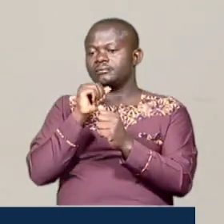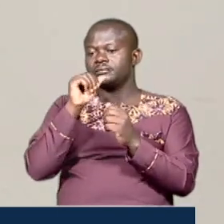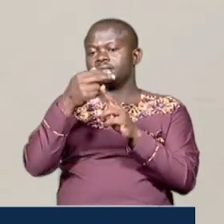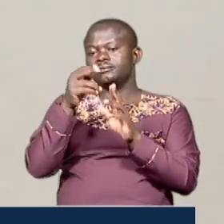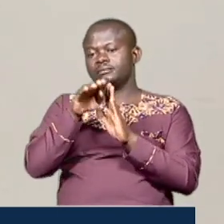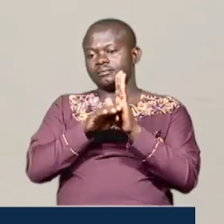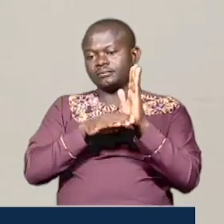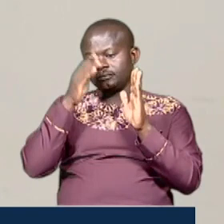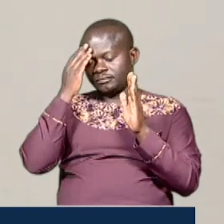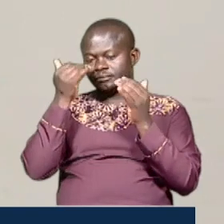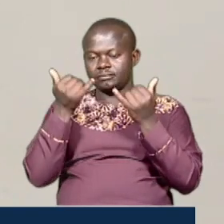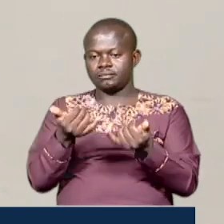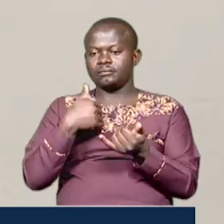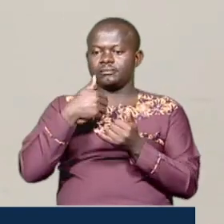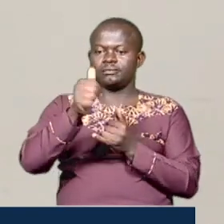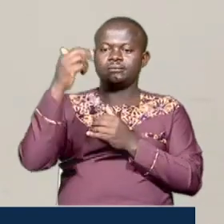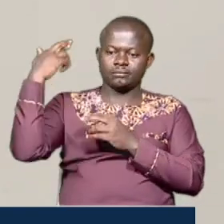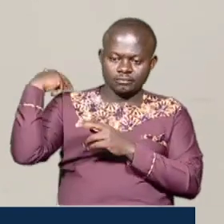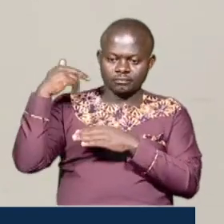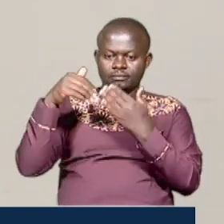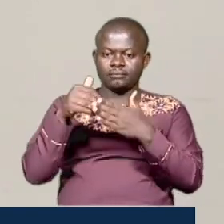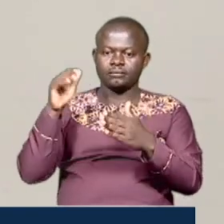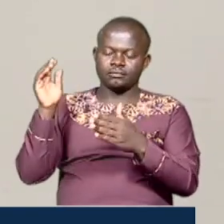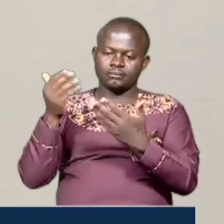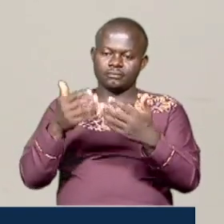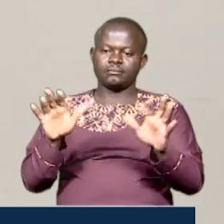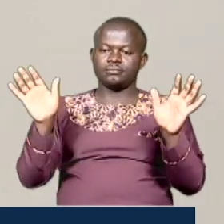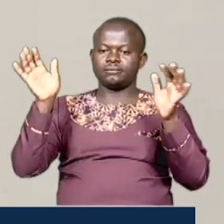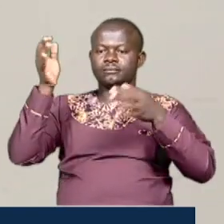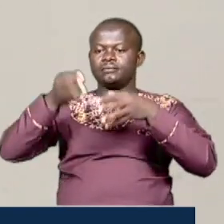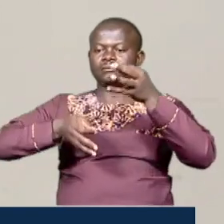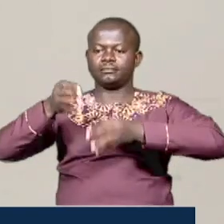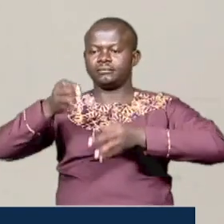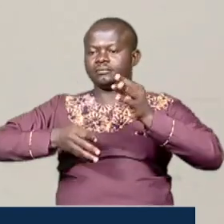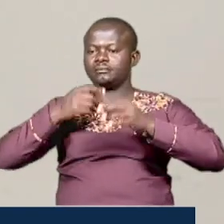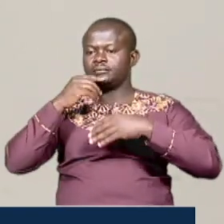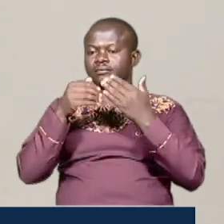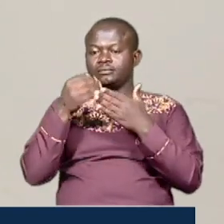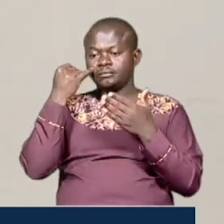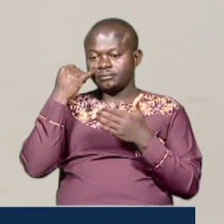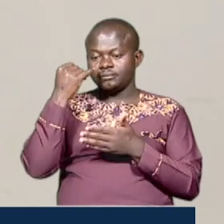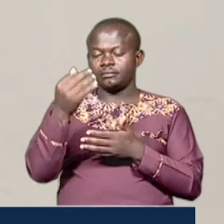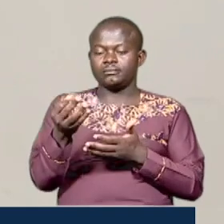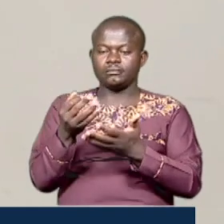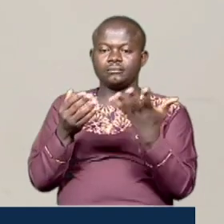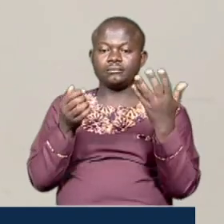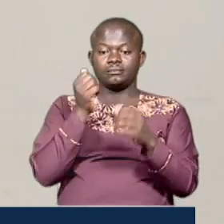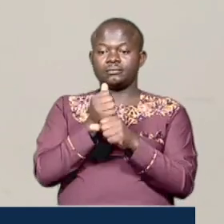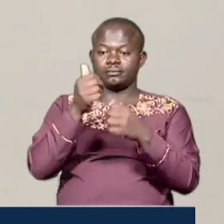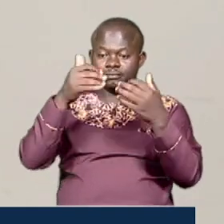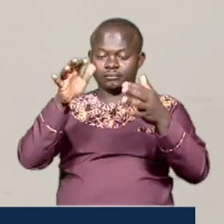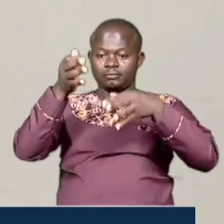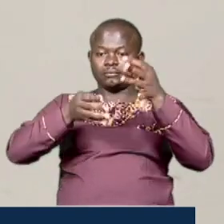umwanya zifite iyo nshingano yo kurangiza izo manza rero iyo akazi ko kurangiza